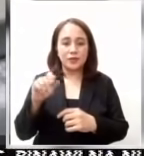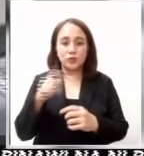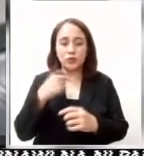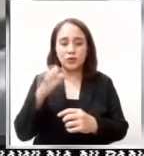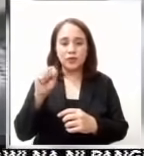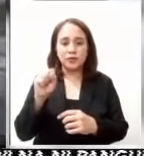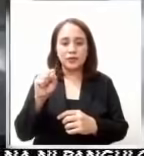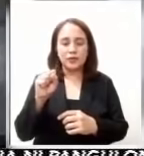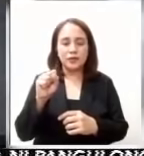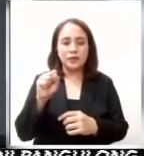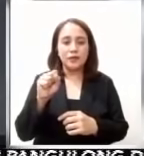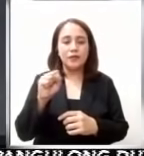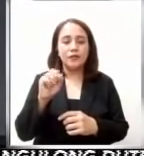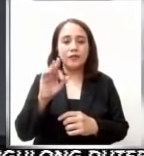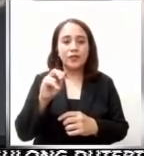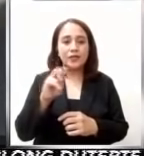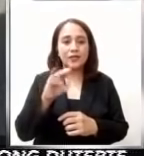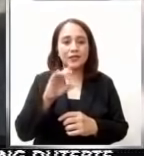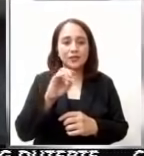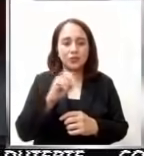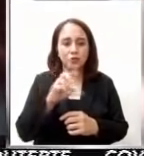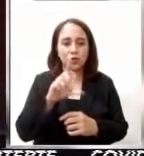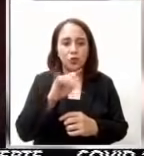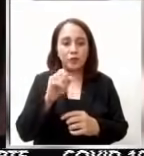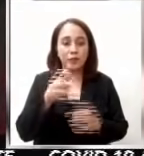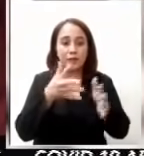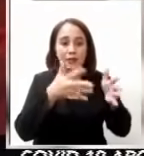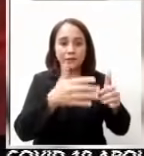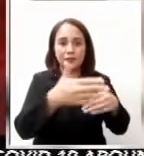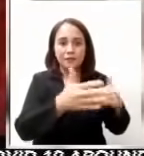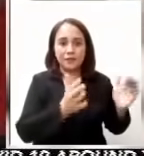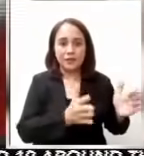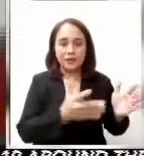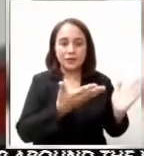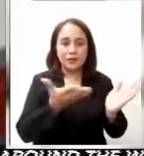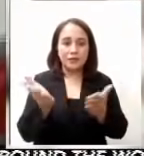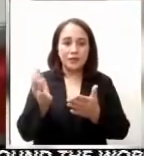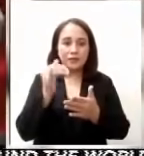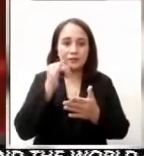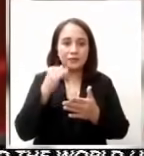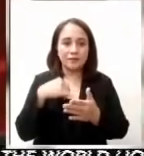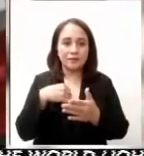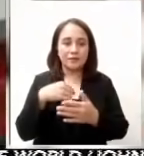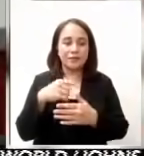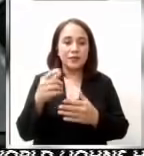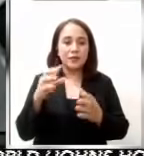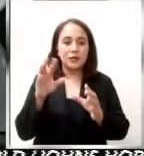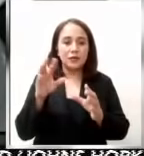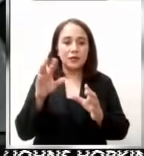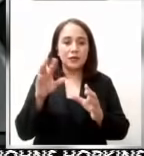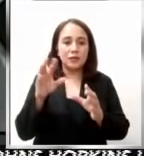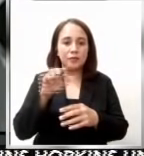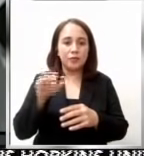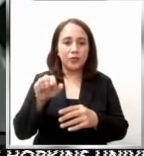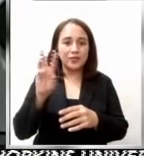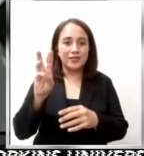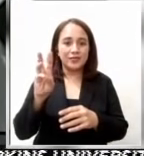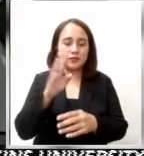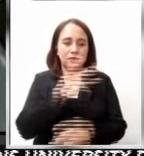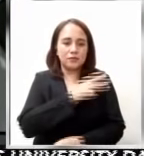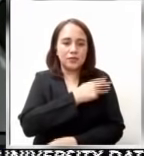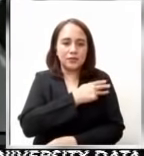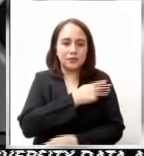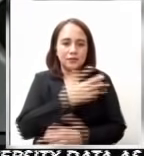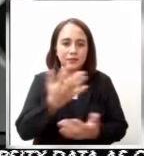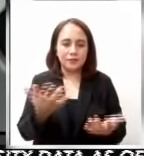umano ang nag-iwan ng mga package for delivery kahapon sa isang courier service na may lamang 5.6 kilong marijuana. Sa operasyon, nakuha sa